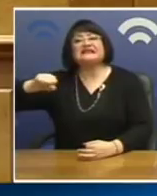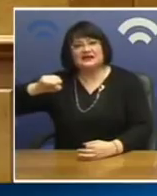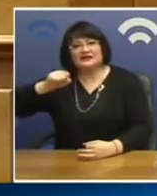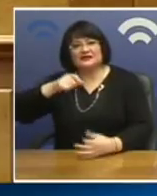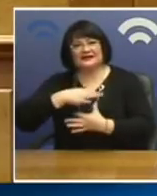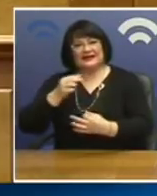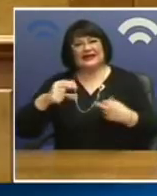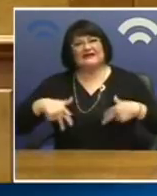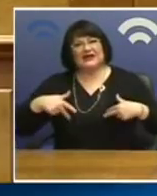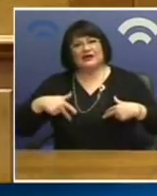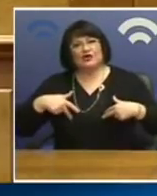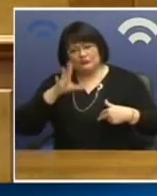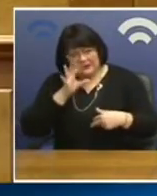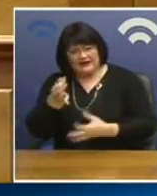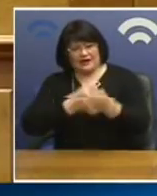έκανε πραγματικά.